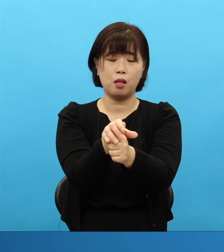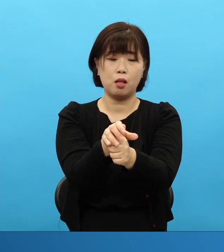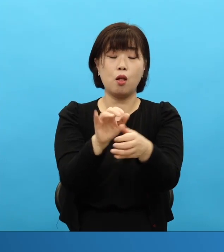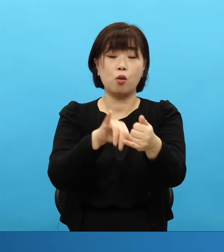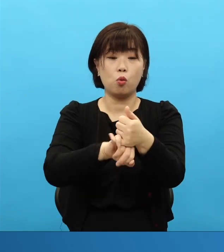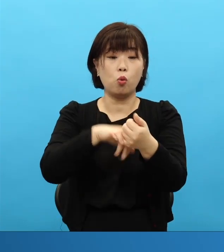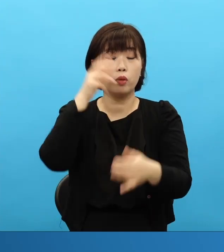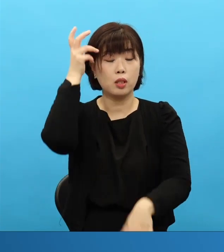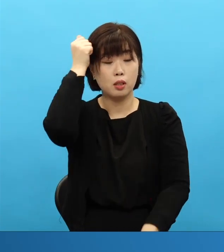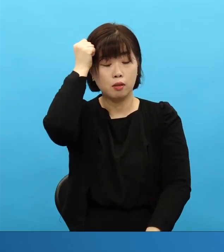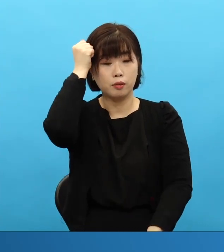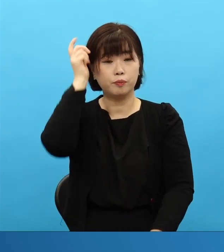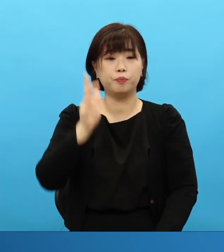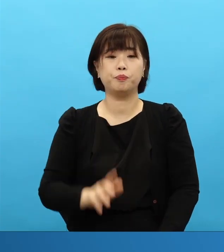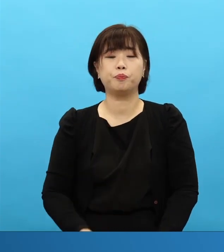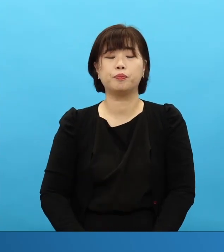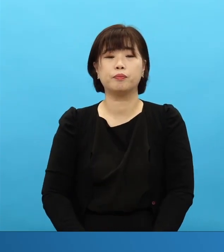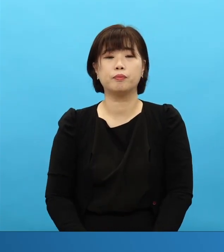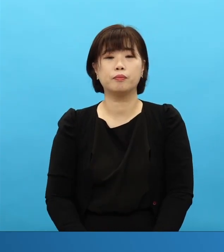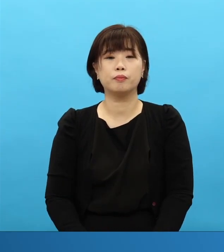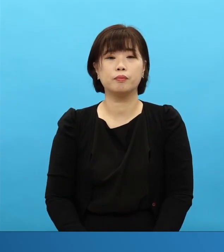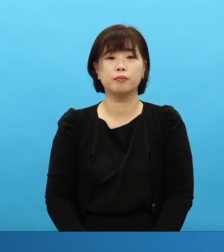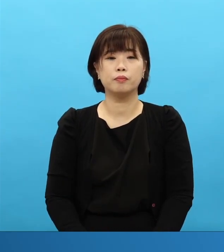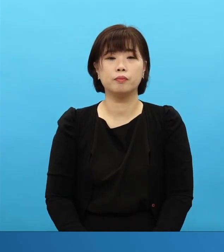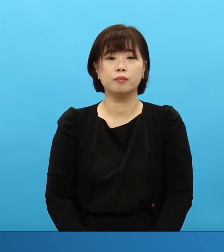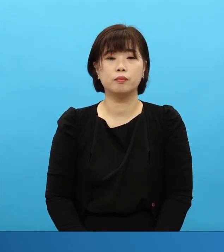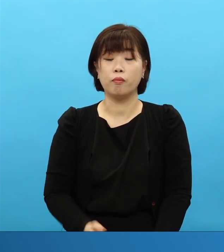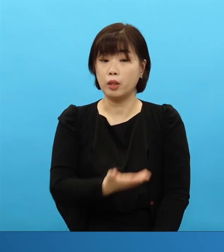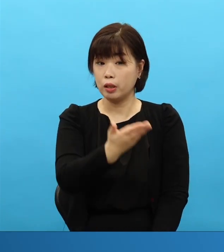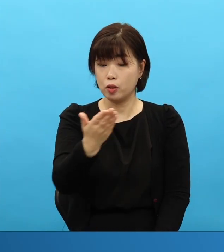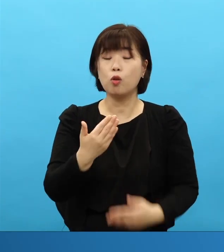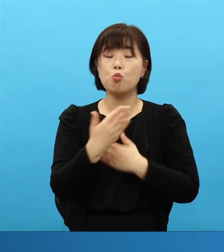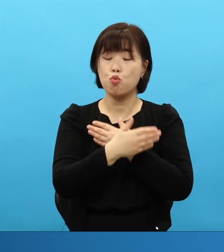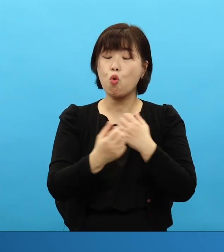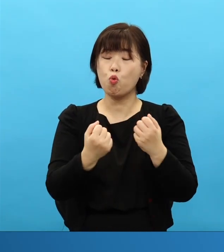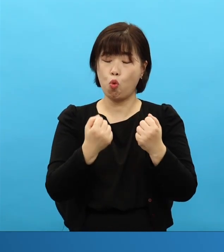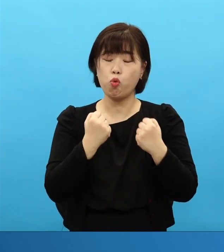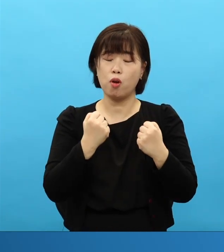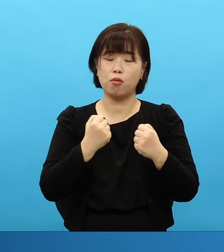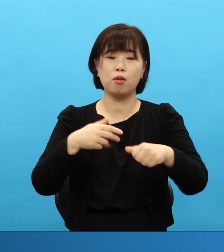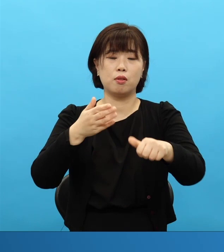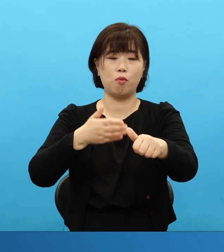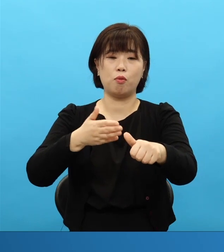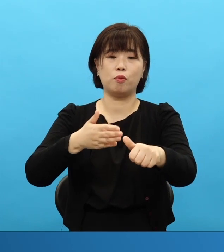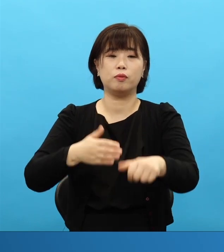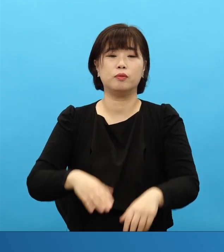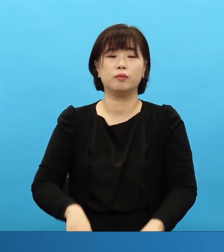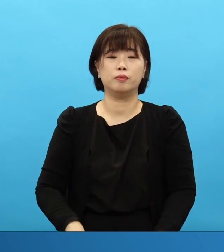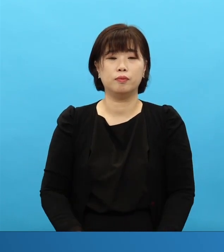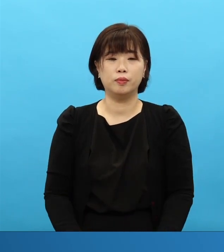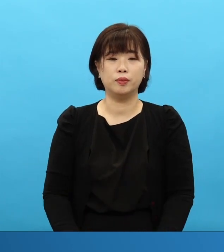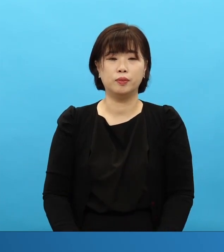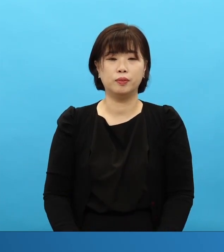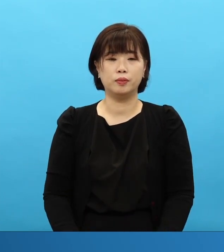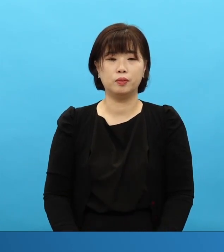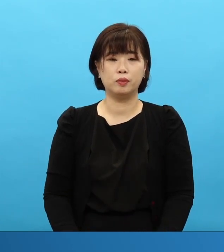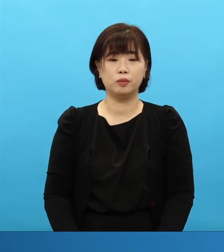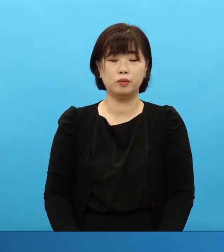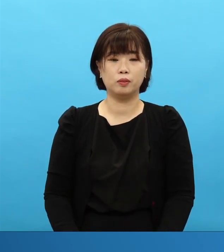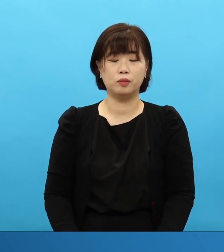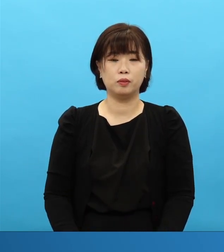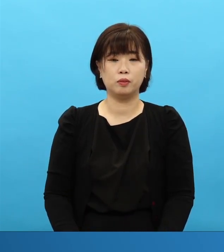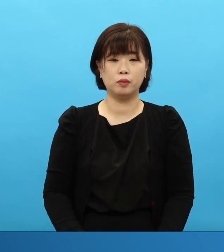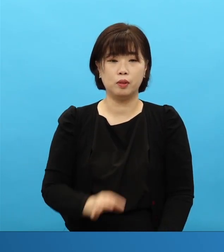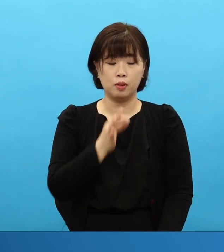remember. 여러분 건강도 있어야 됩니다. And you must have health. 말하자면 묵상